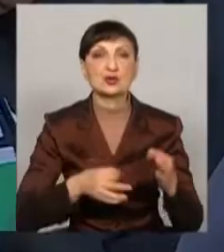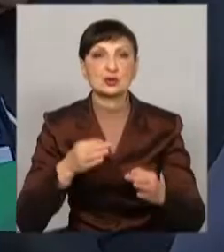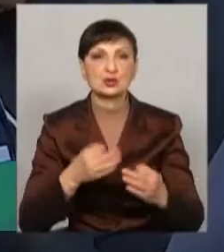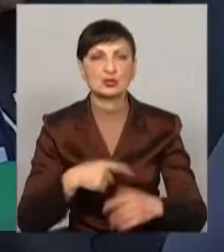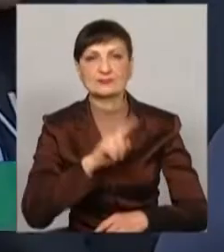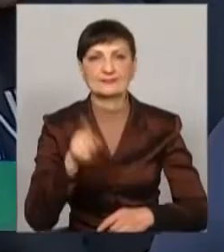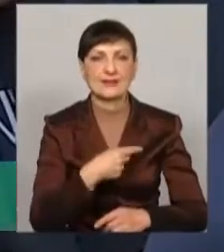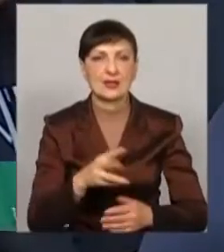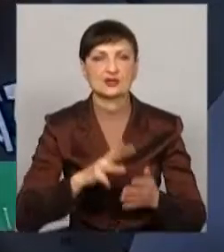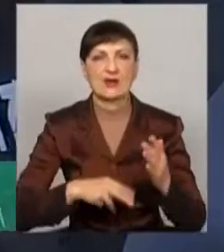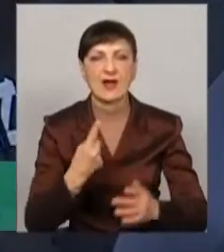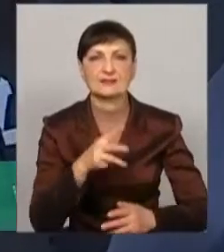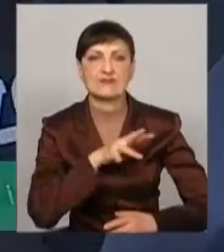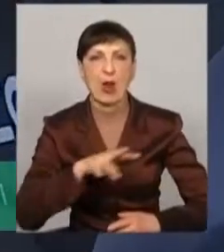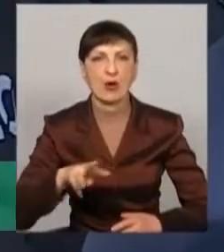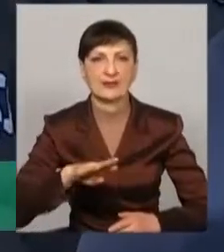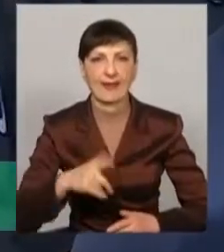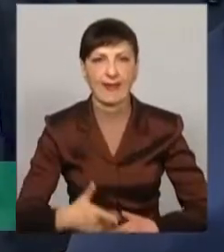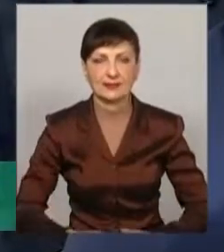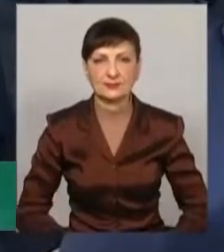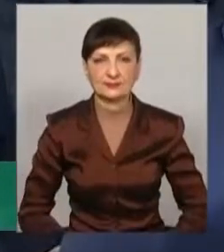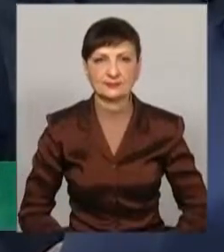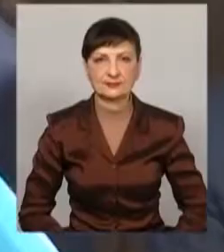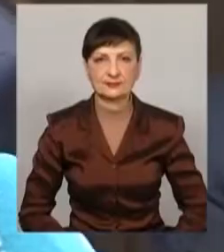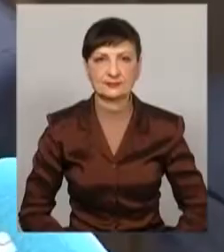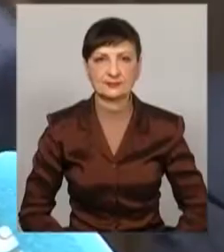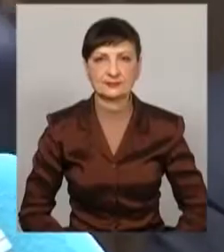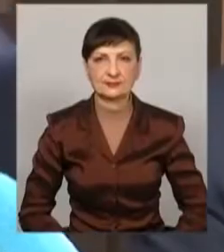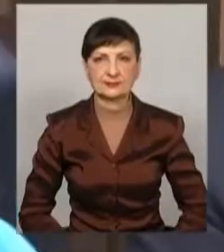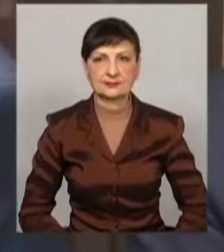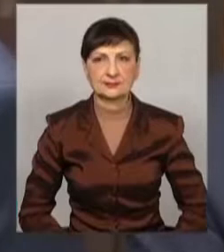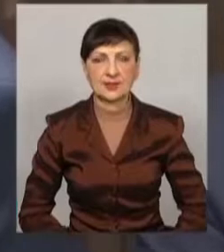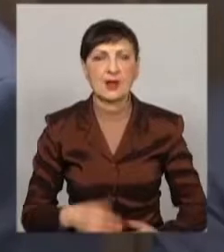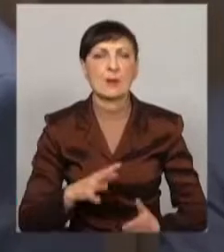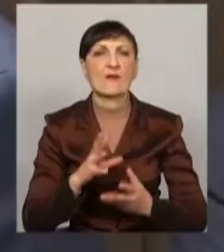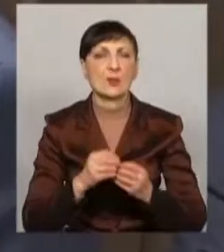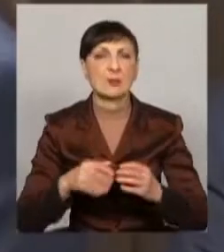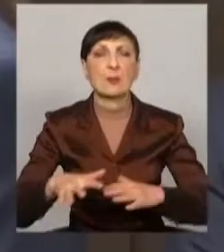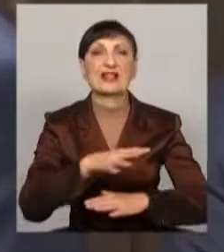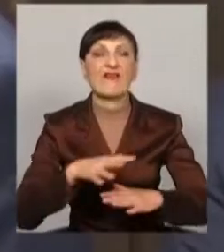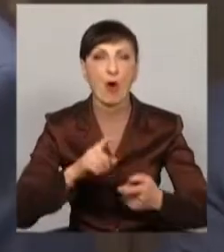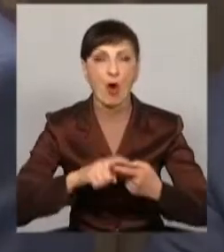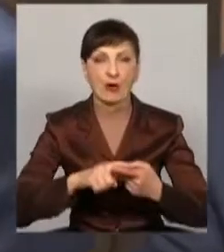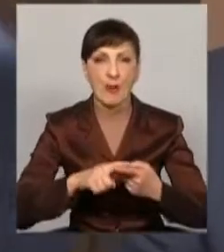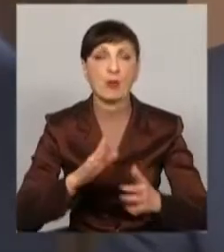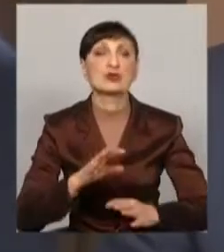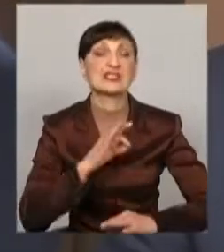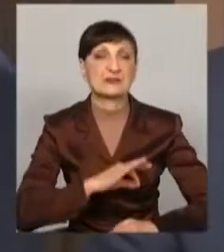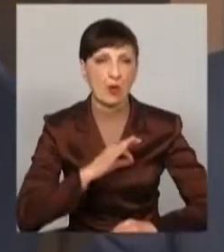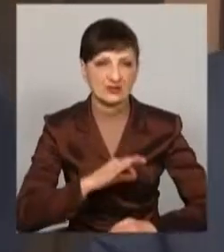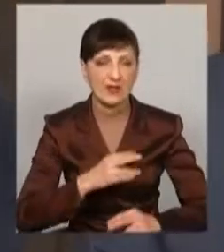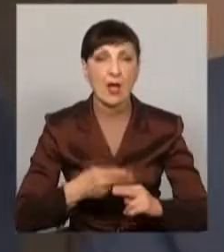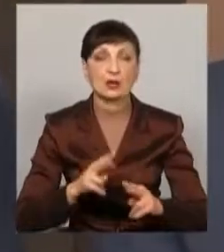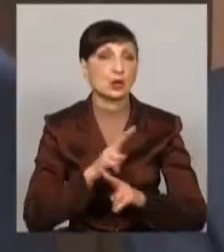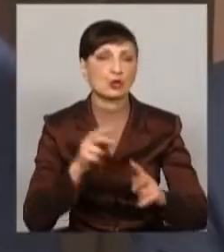свыше 1 миллиарда тенге ущерба. Платформа вполне работоспособный продукт и должна и будет использоваться. И этого никто